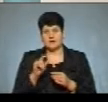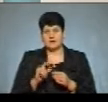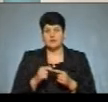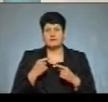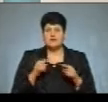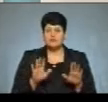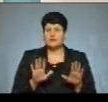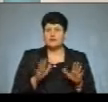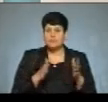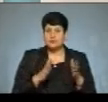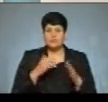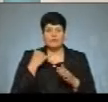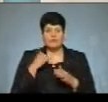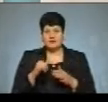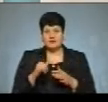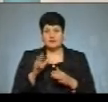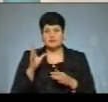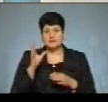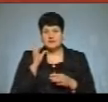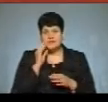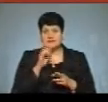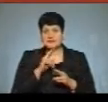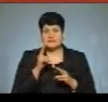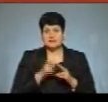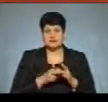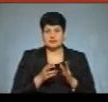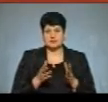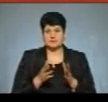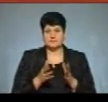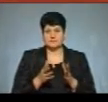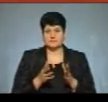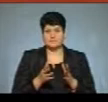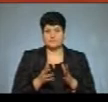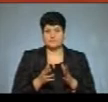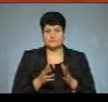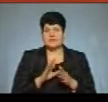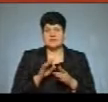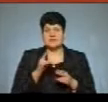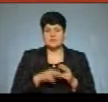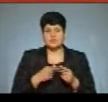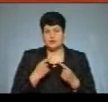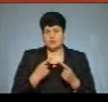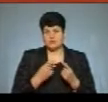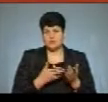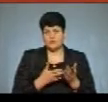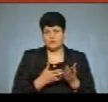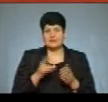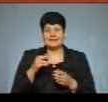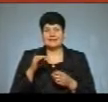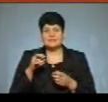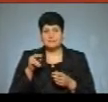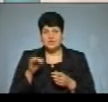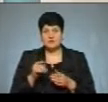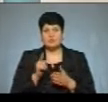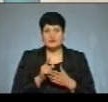іншому випадку виклик рахується як незавершений, сам, ну, мається на увазі незавершена розмова. Сам диспетчер повинен